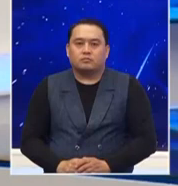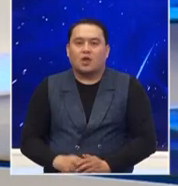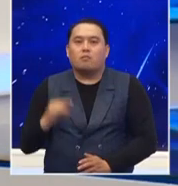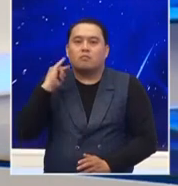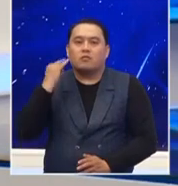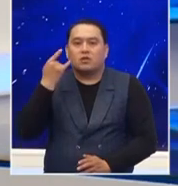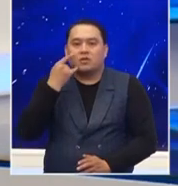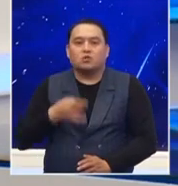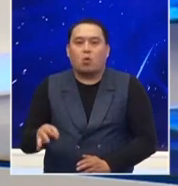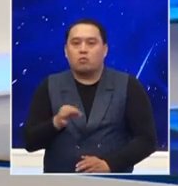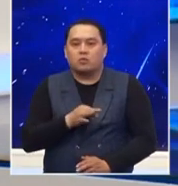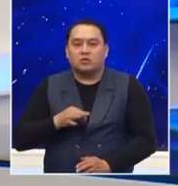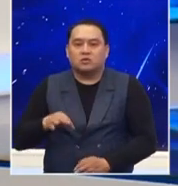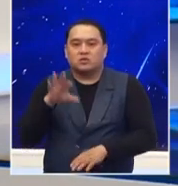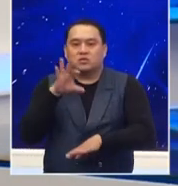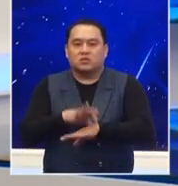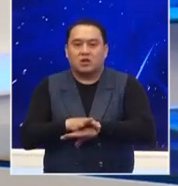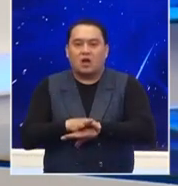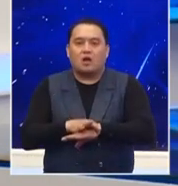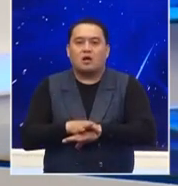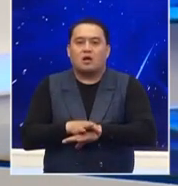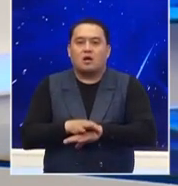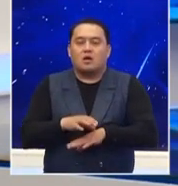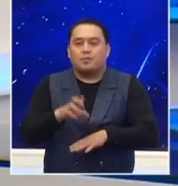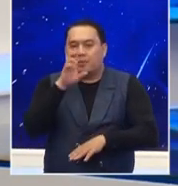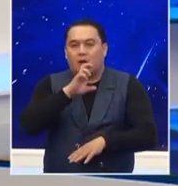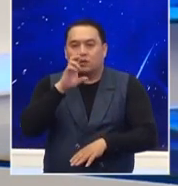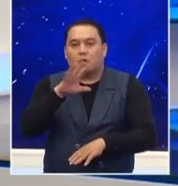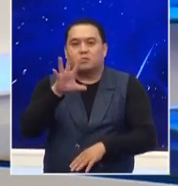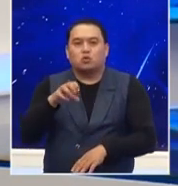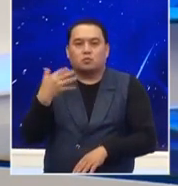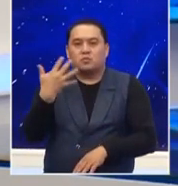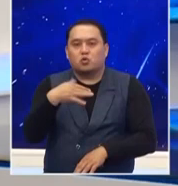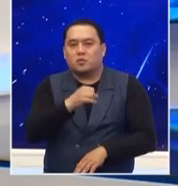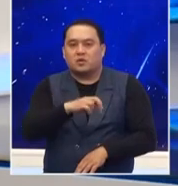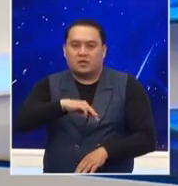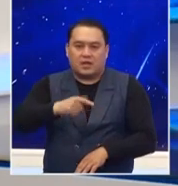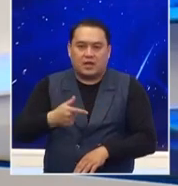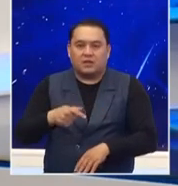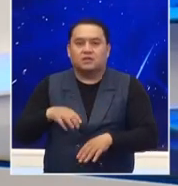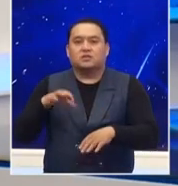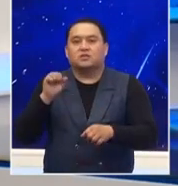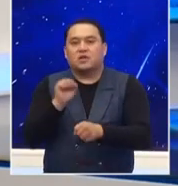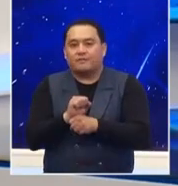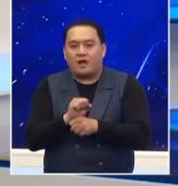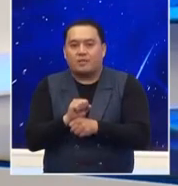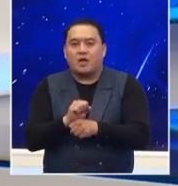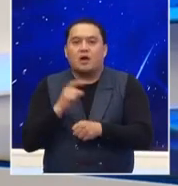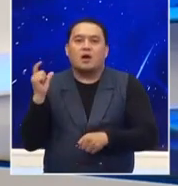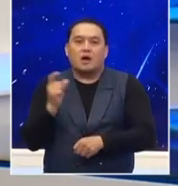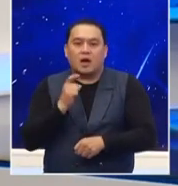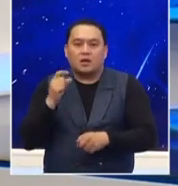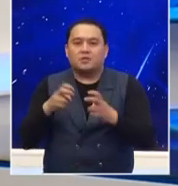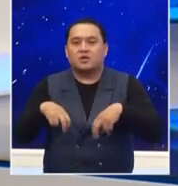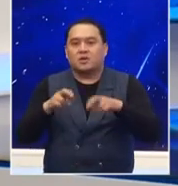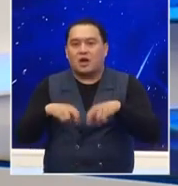В Павлодарской области пресекли незаконный оборот ГСМ на 550 миллионов тенге, сообщает Закон КИЗ.